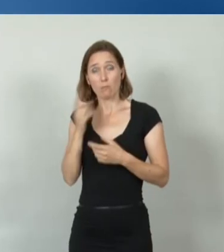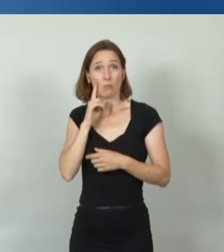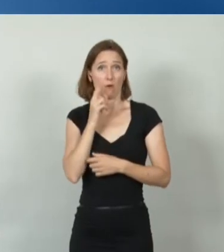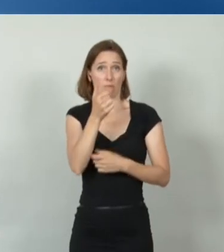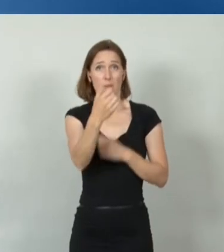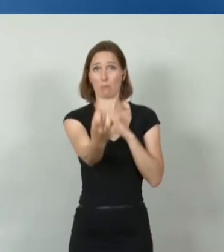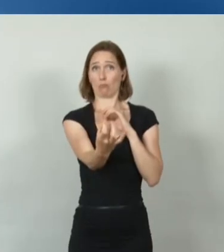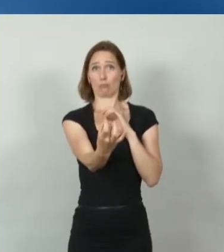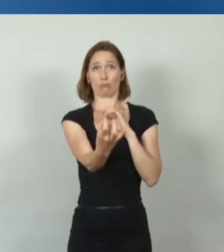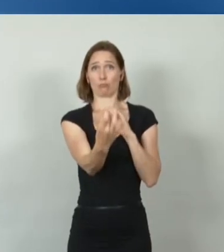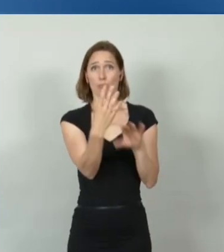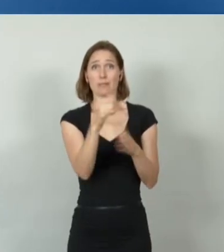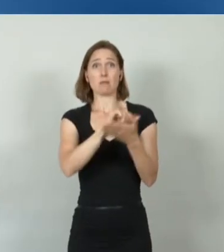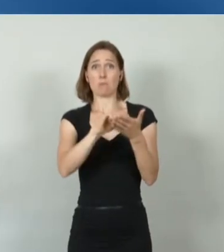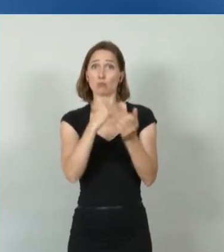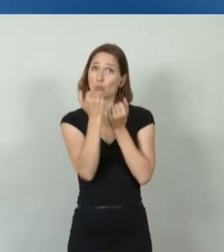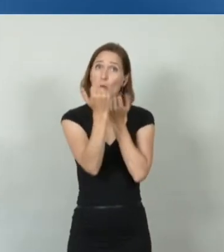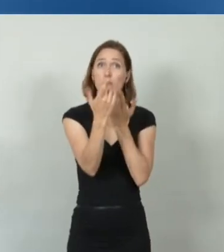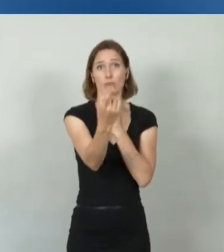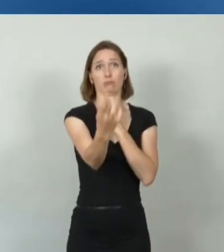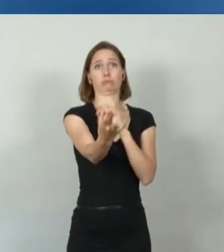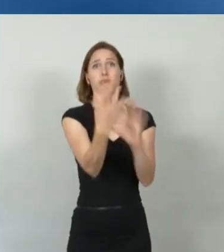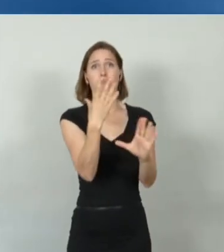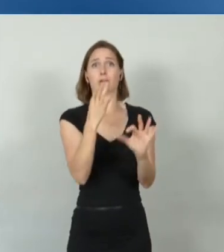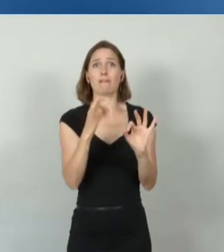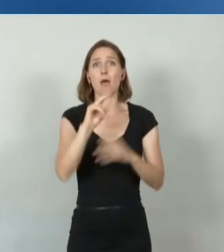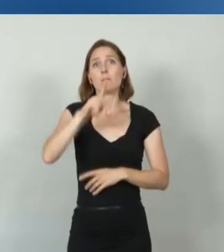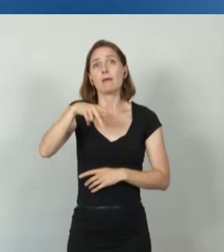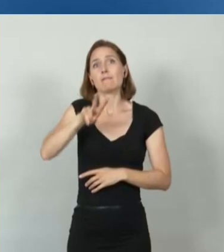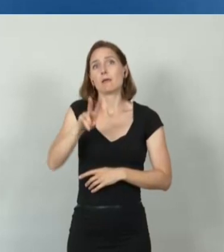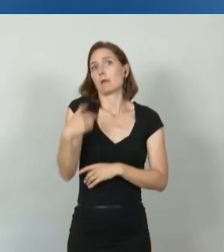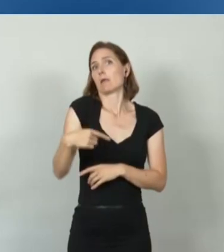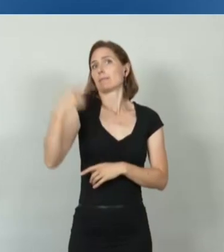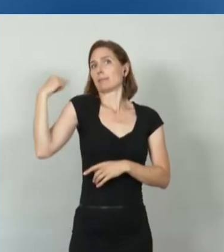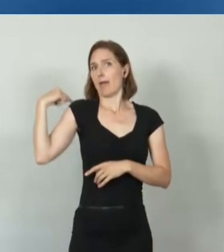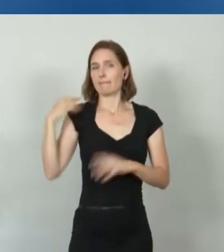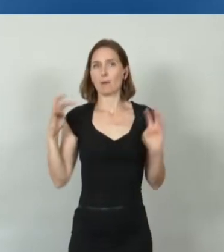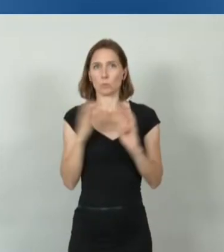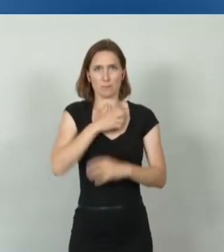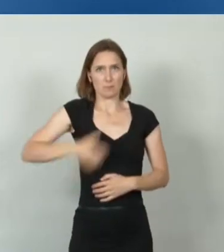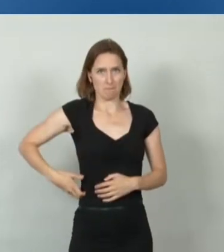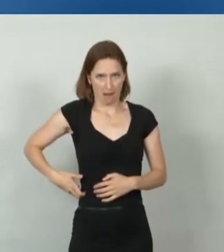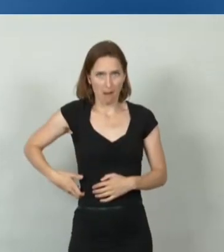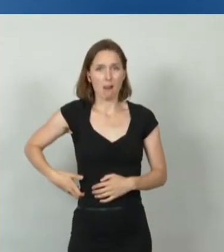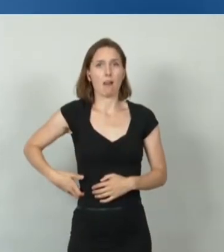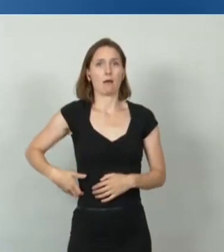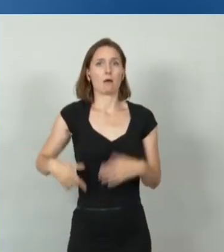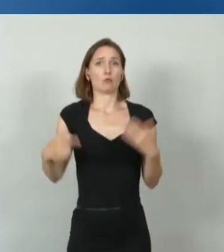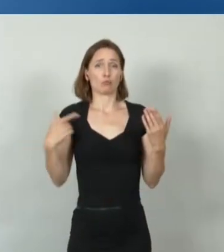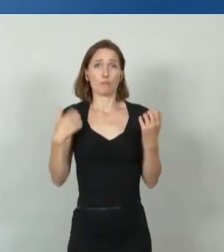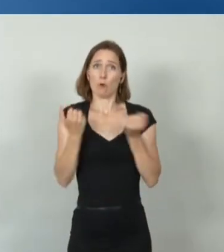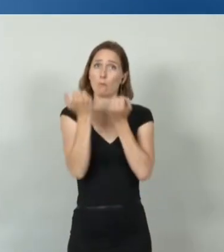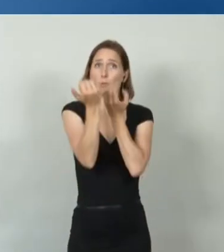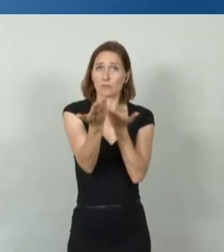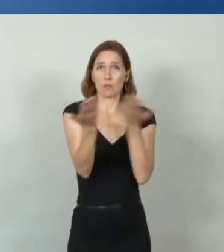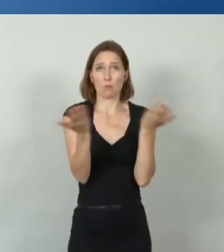le mail que vous avez proposé concernant le PV du dernier conseil municipal et notamment de proposer le maire ne soumet pas